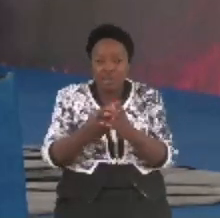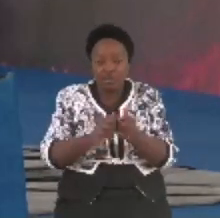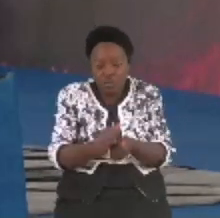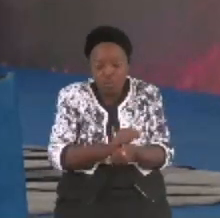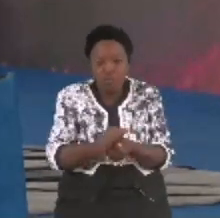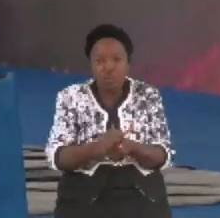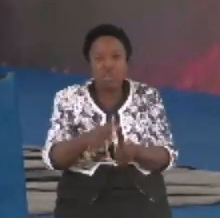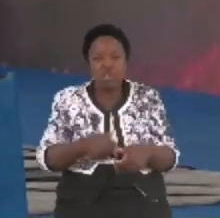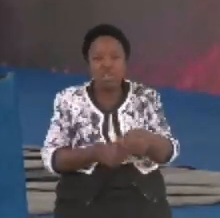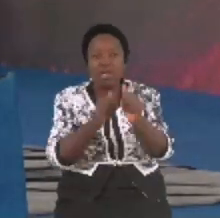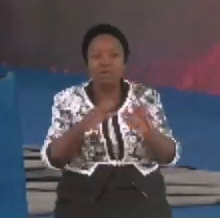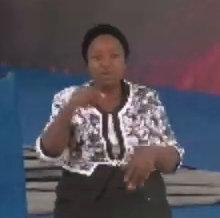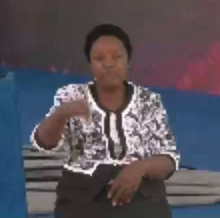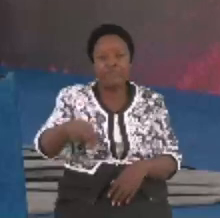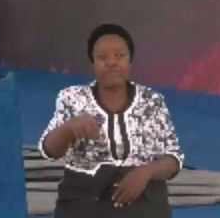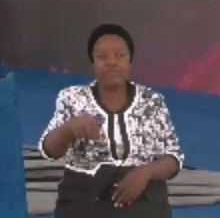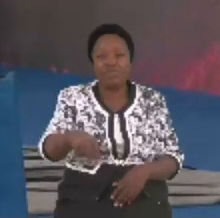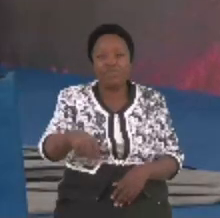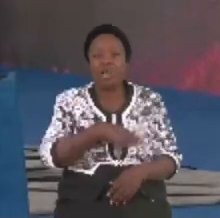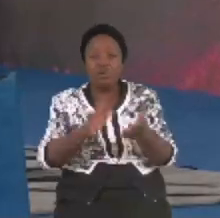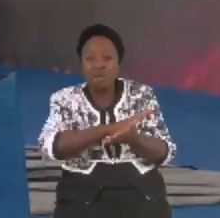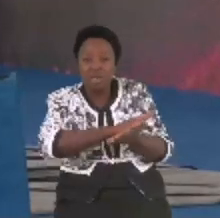des disciples.